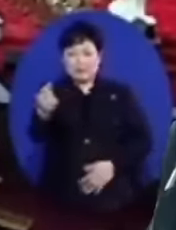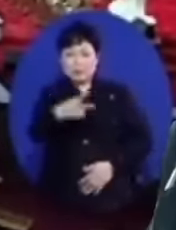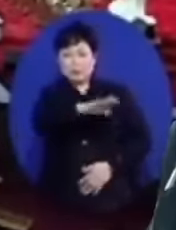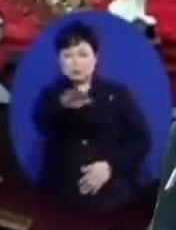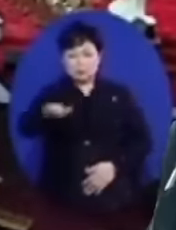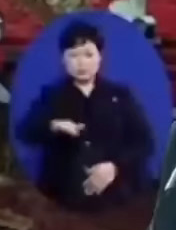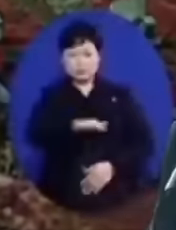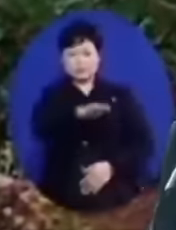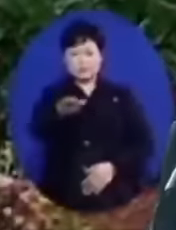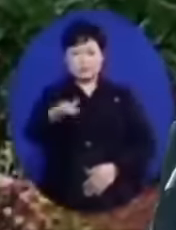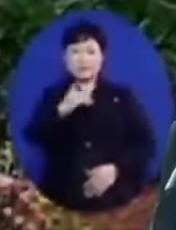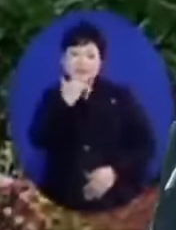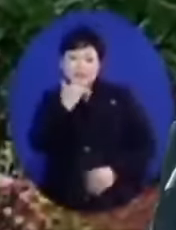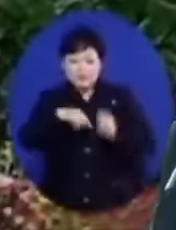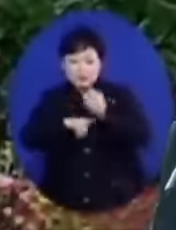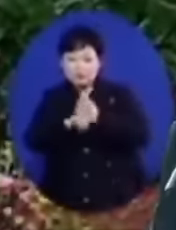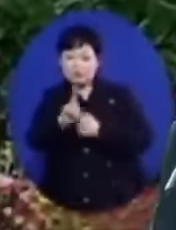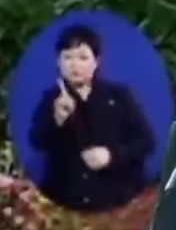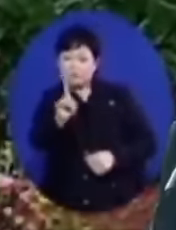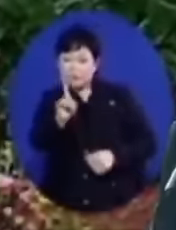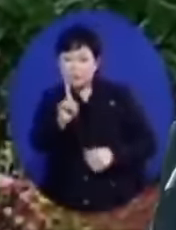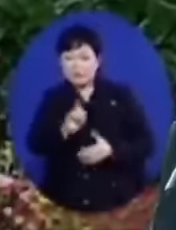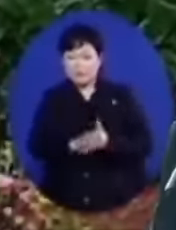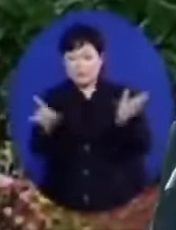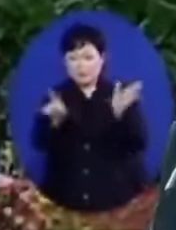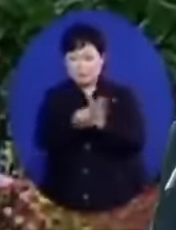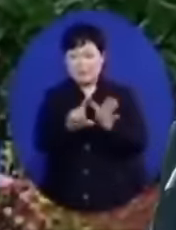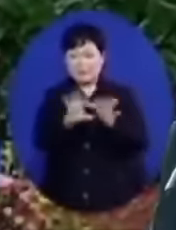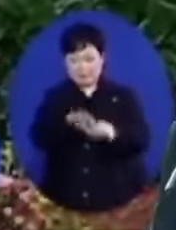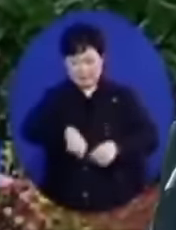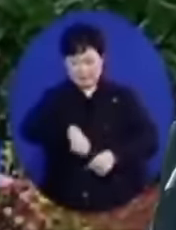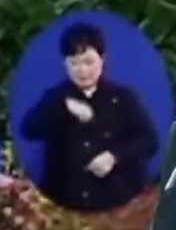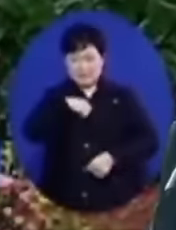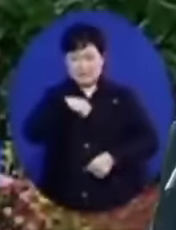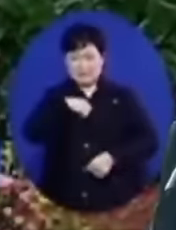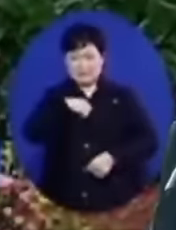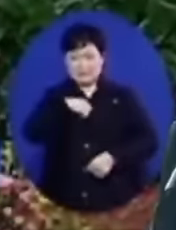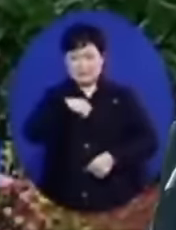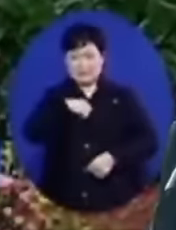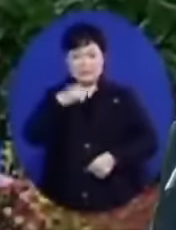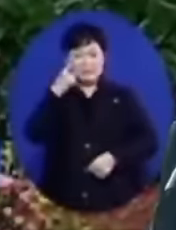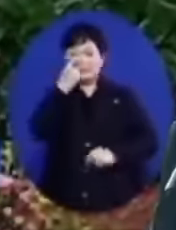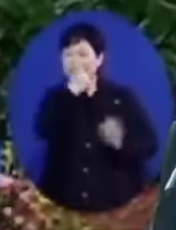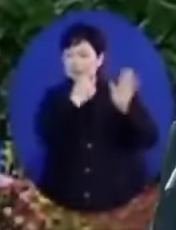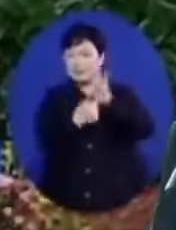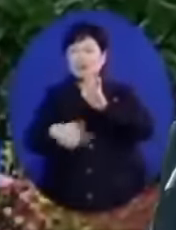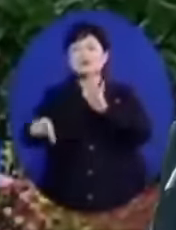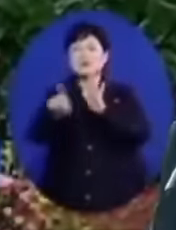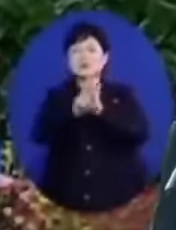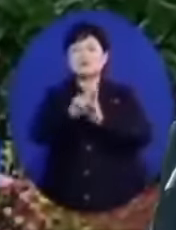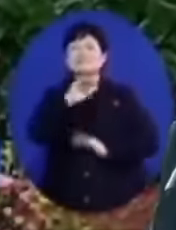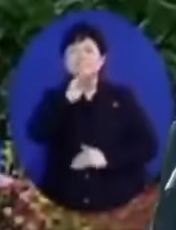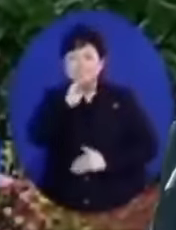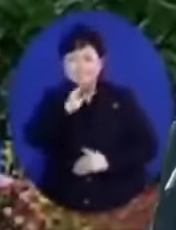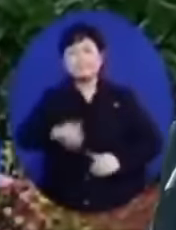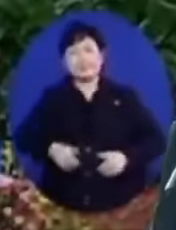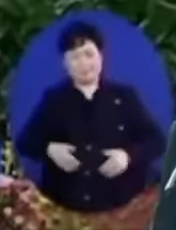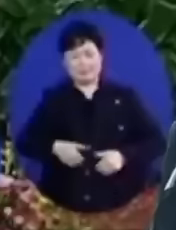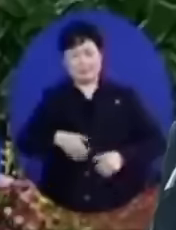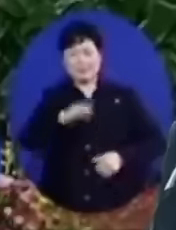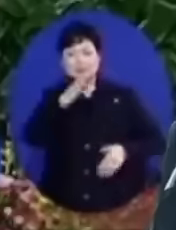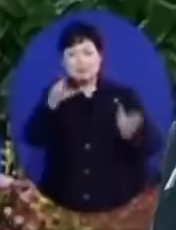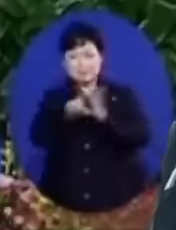우리가 기다려야 되냐면 믿음의 진실성을 증명하려면 기다려야 되는 것입니다. 정말 믿는